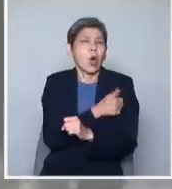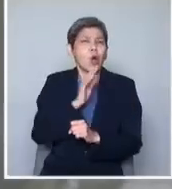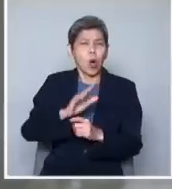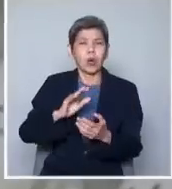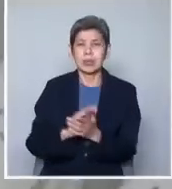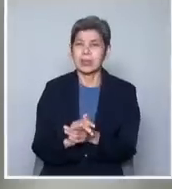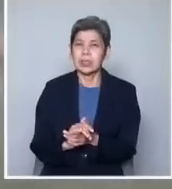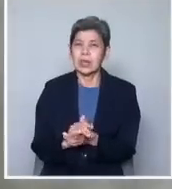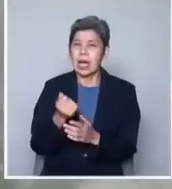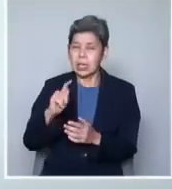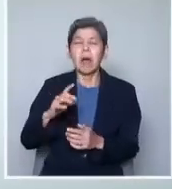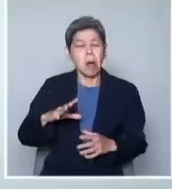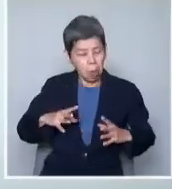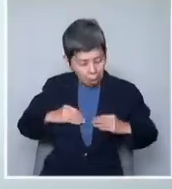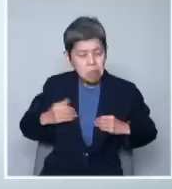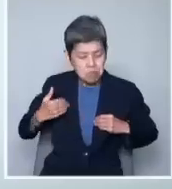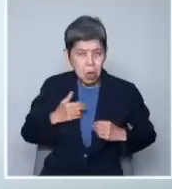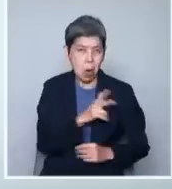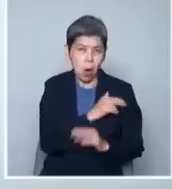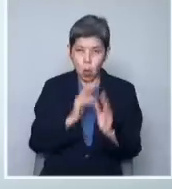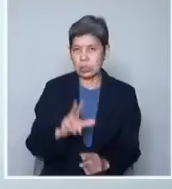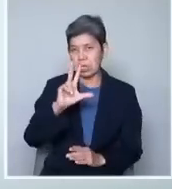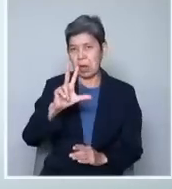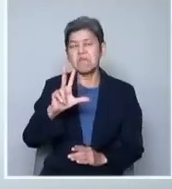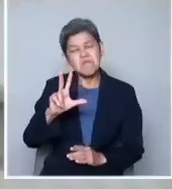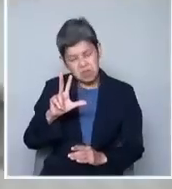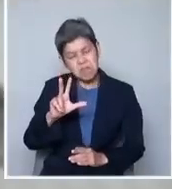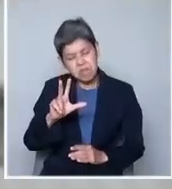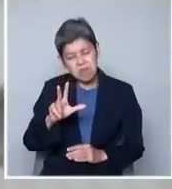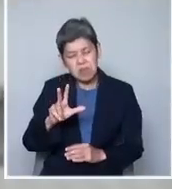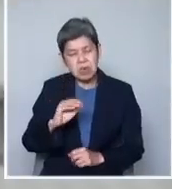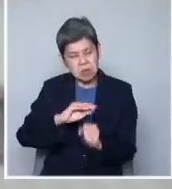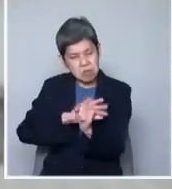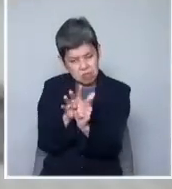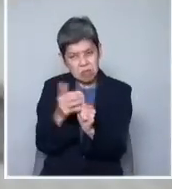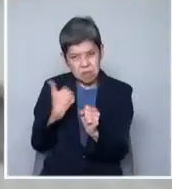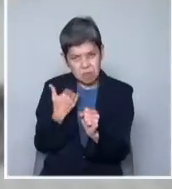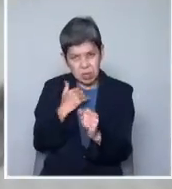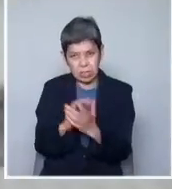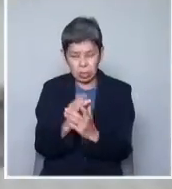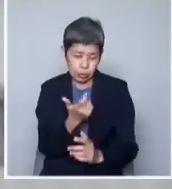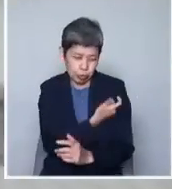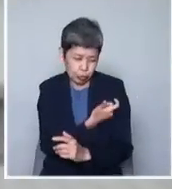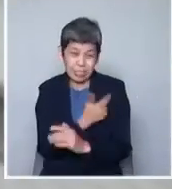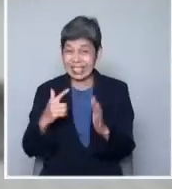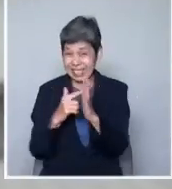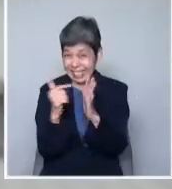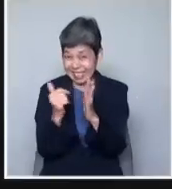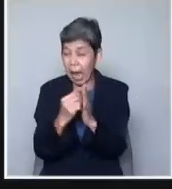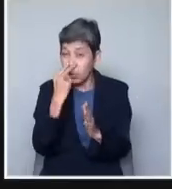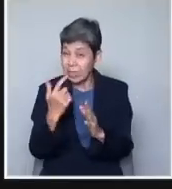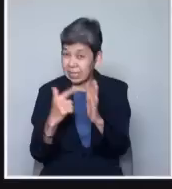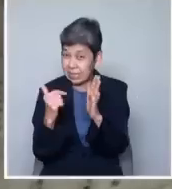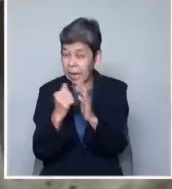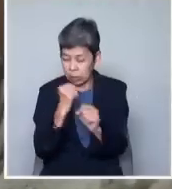จำภูมิภาคอัลไตยอมรับค่ะว่าคุณหมอทั้ง3คนอาจติดเชื้อโควิดหลังจากได้รับการฉีดวัคซีนเนื่องจากว่าวั